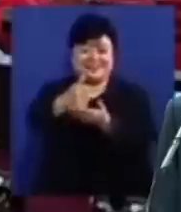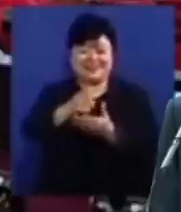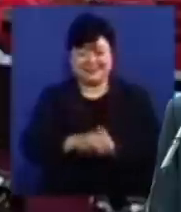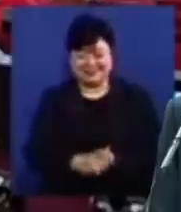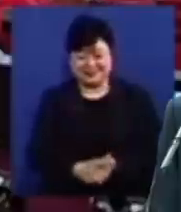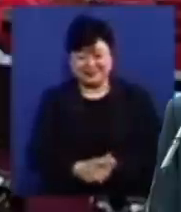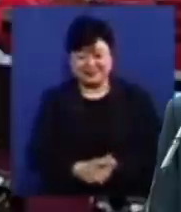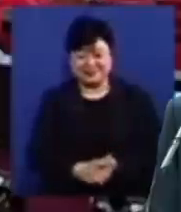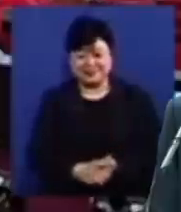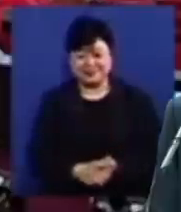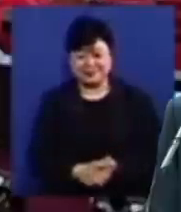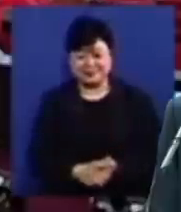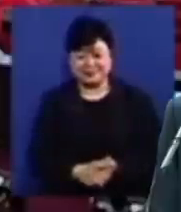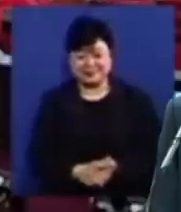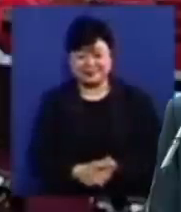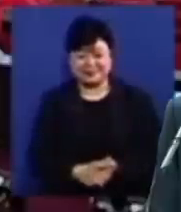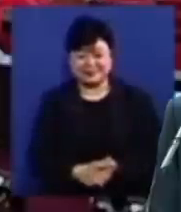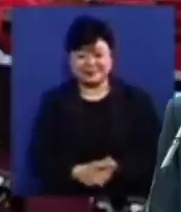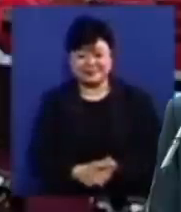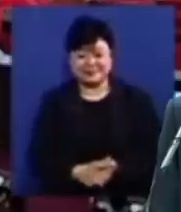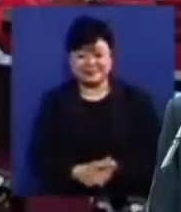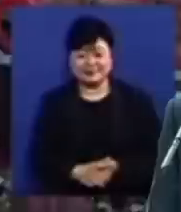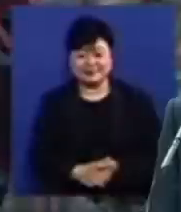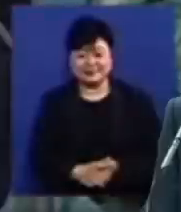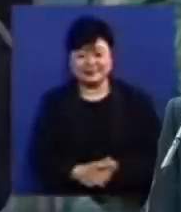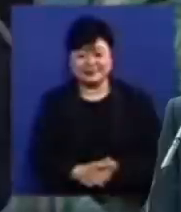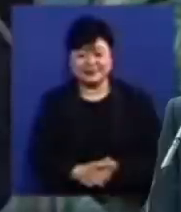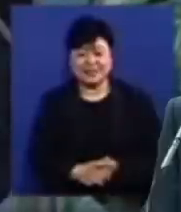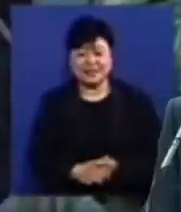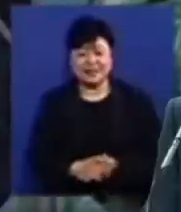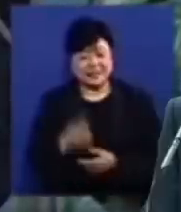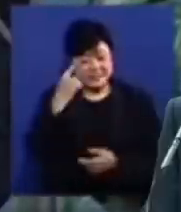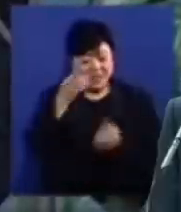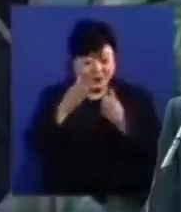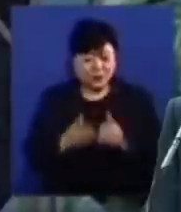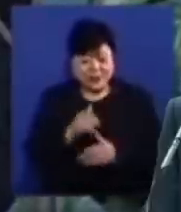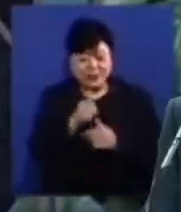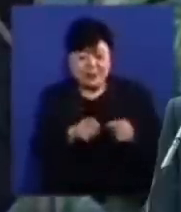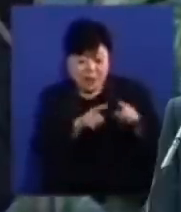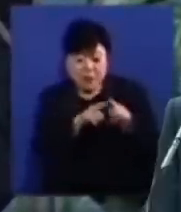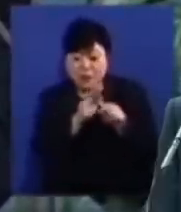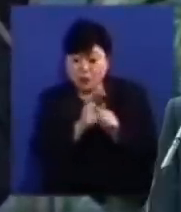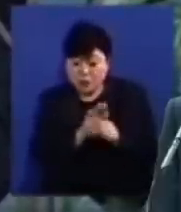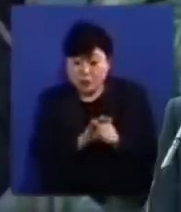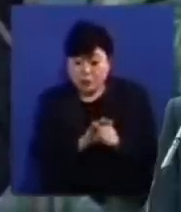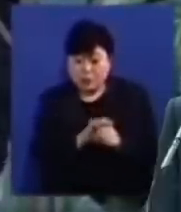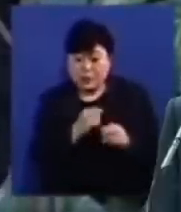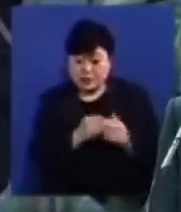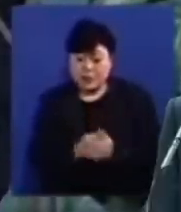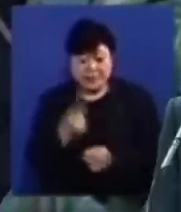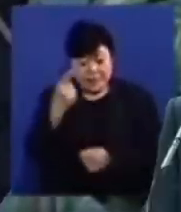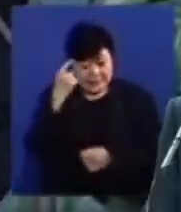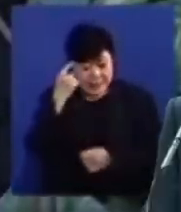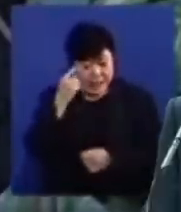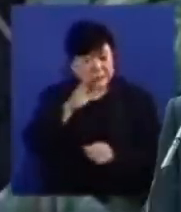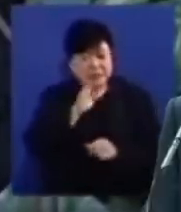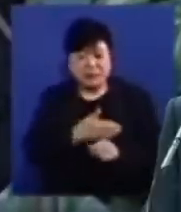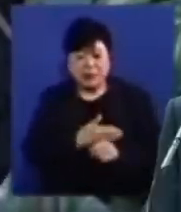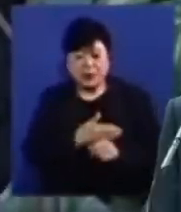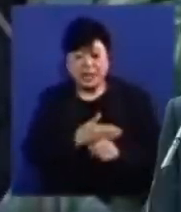생각을 통해서 하나님이 같이 역사한다. 그러므로 생각을